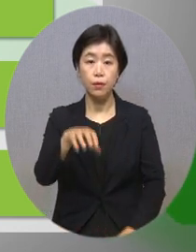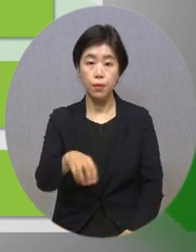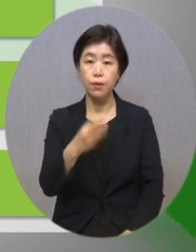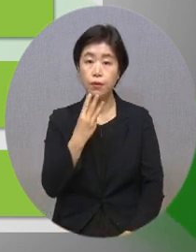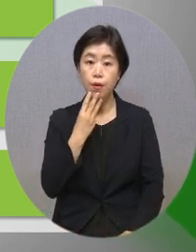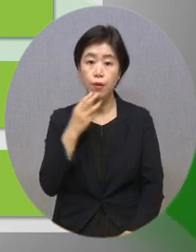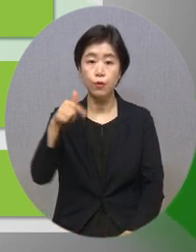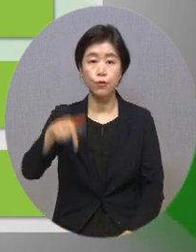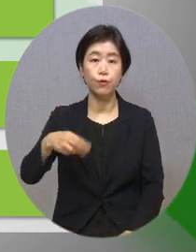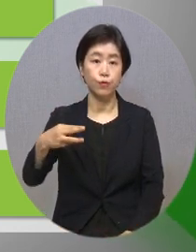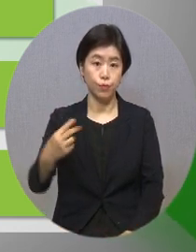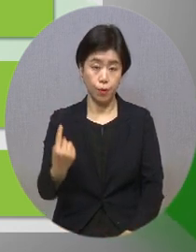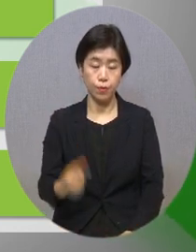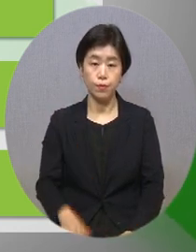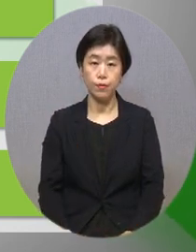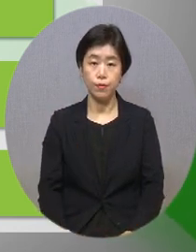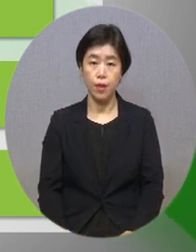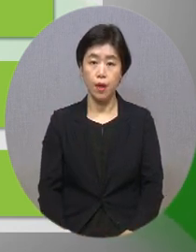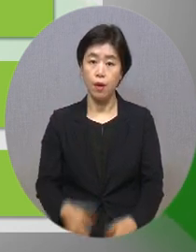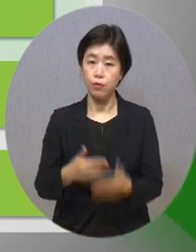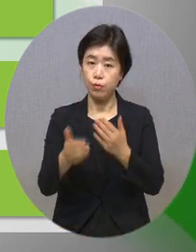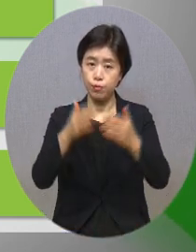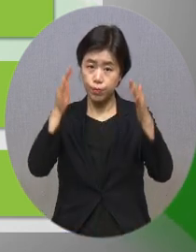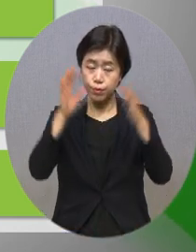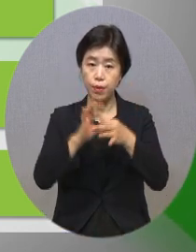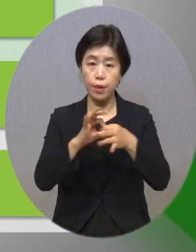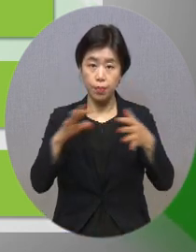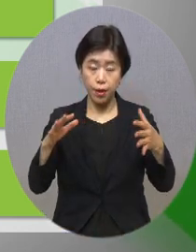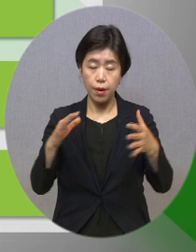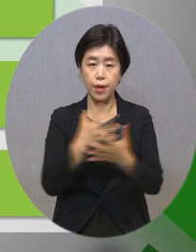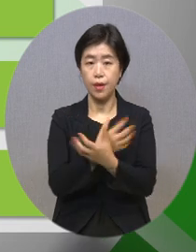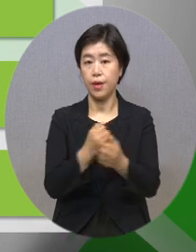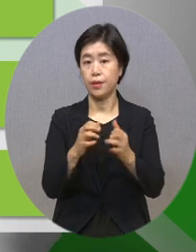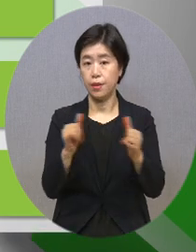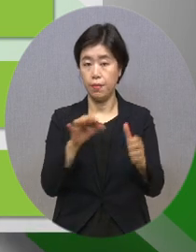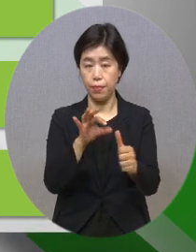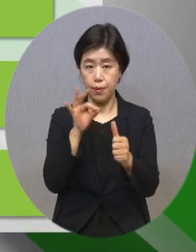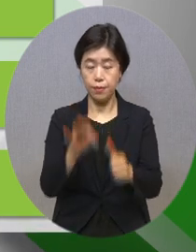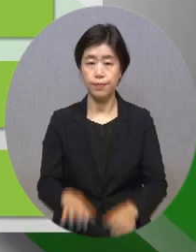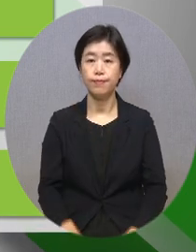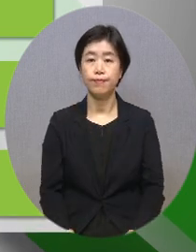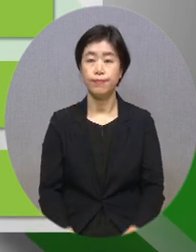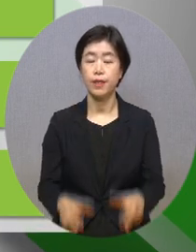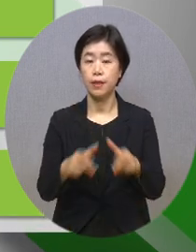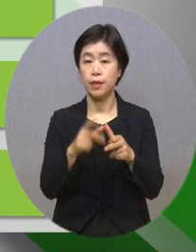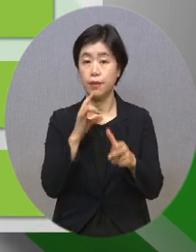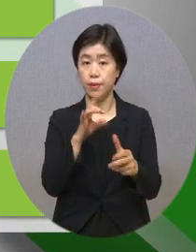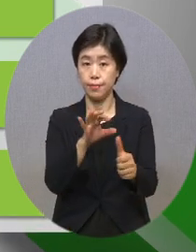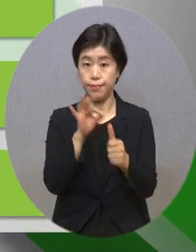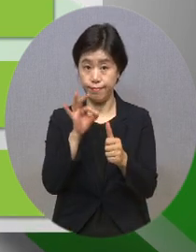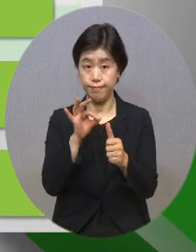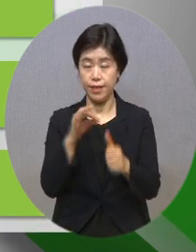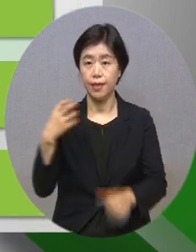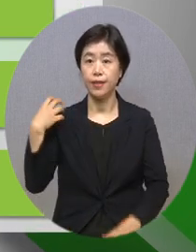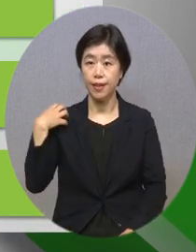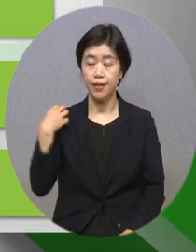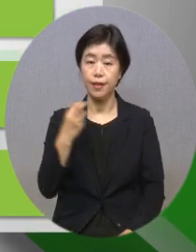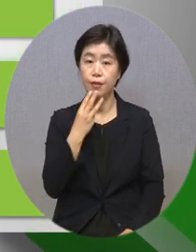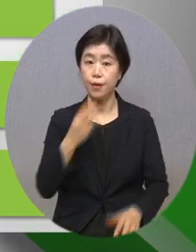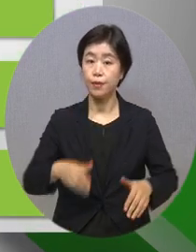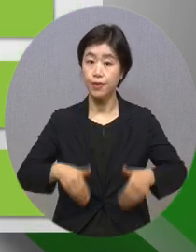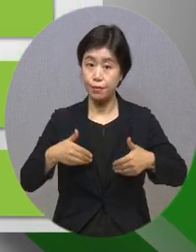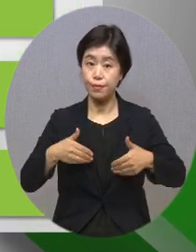서울특별시 구로구입니다. 경력과 학력은 무관하며 계약직을 채용합니다. 장애인만 채용하며 담당 기사는